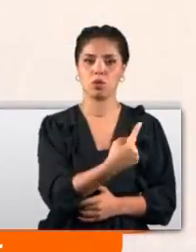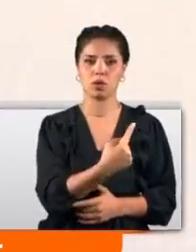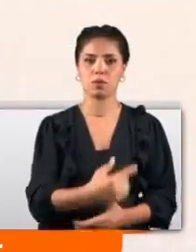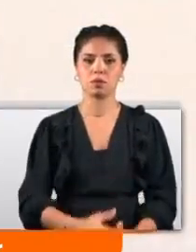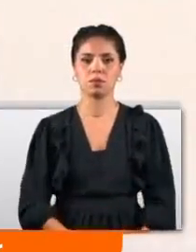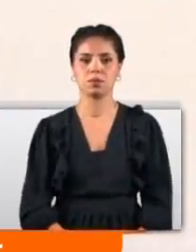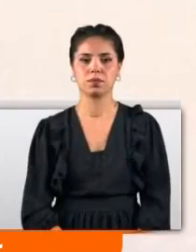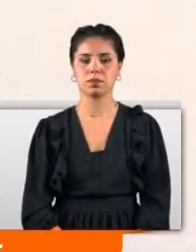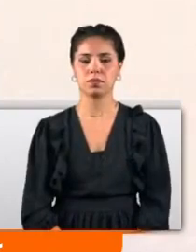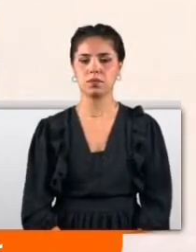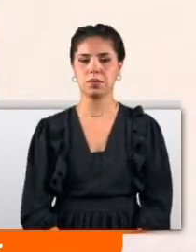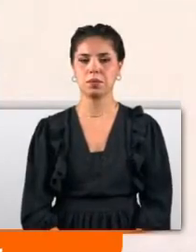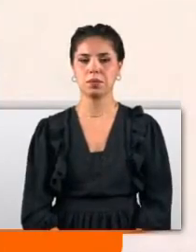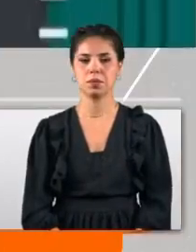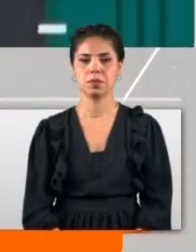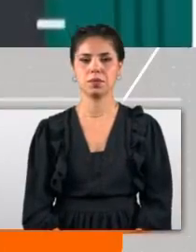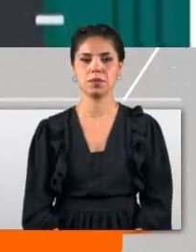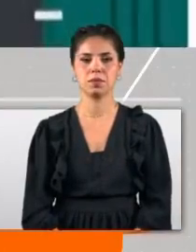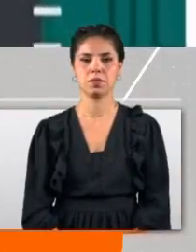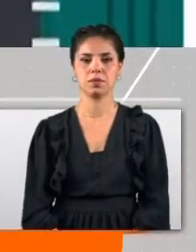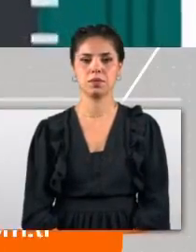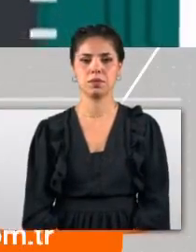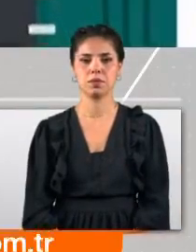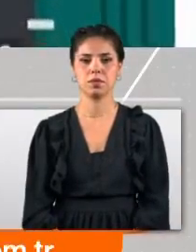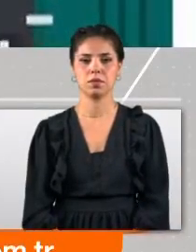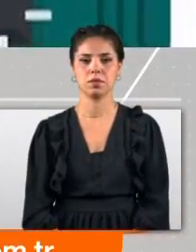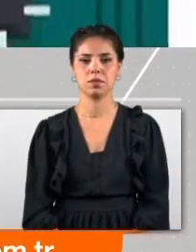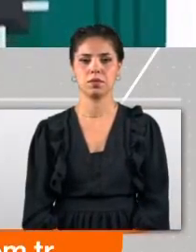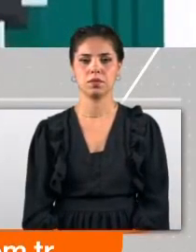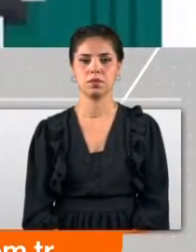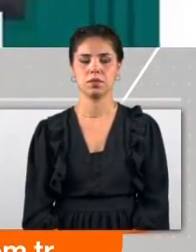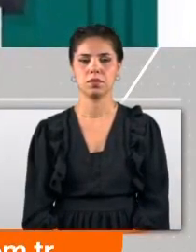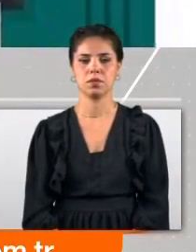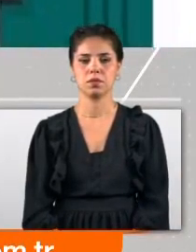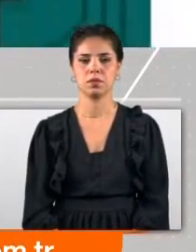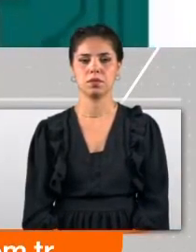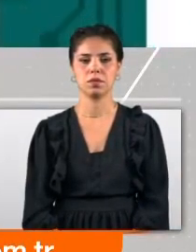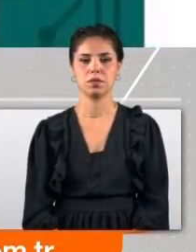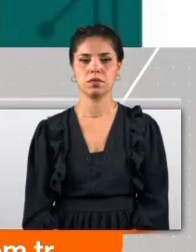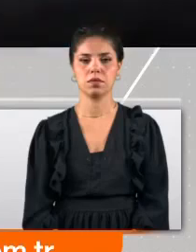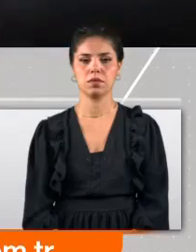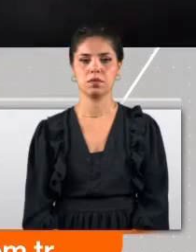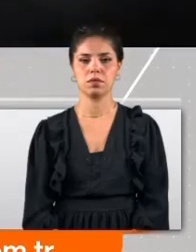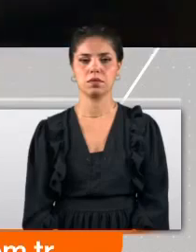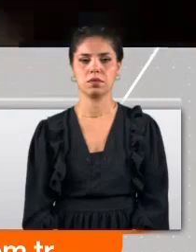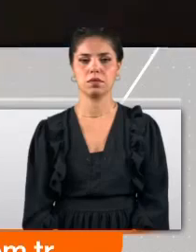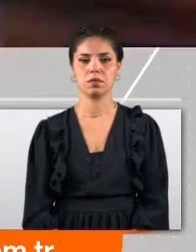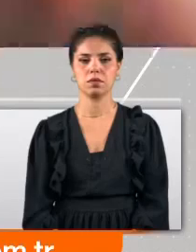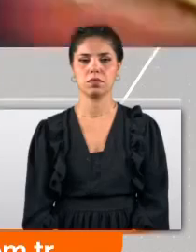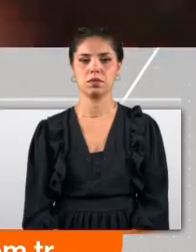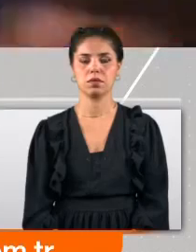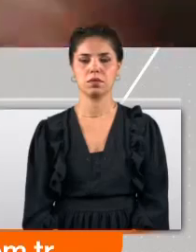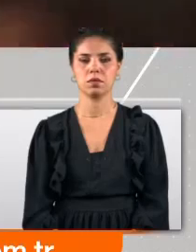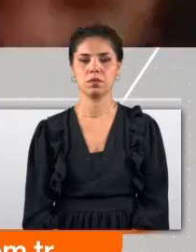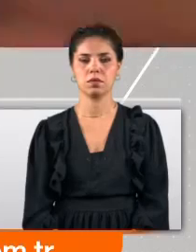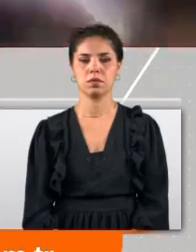cihaz ürettim. Gerçekten bir cihaz ürettim. Ama Türkiye'de bu cihazın hiçbir şekilde karşılığının olmadığını gördüm. 3 aydır